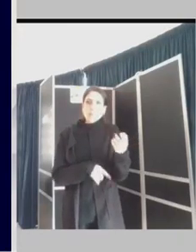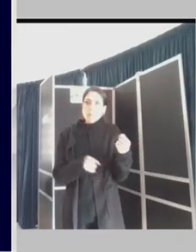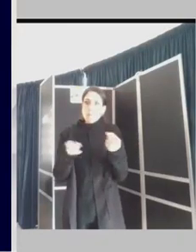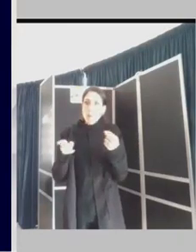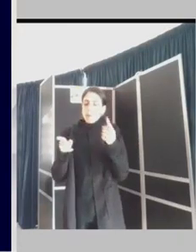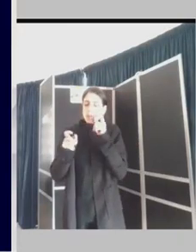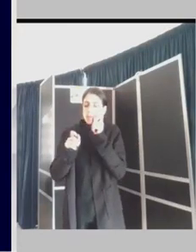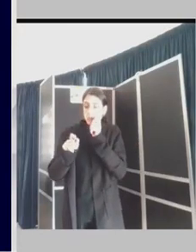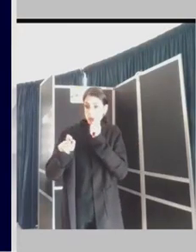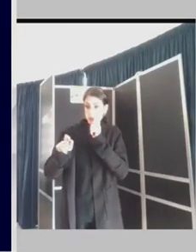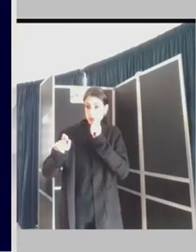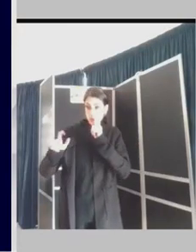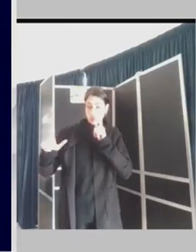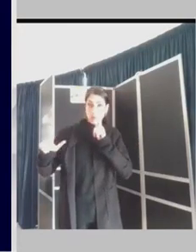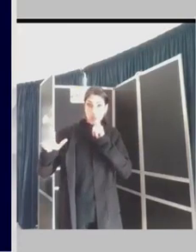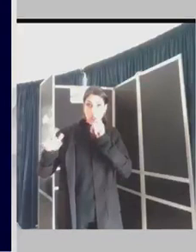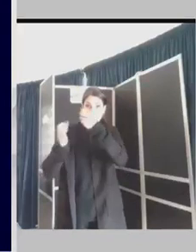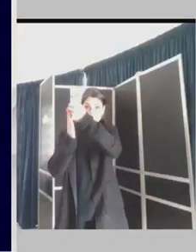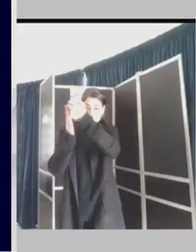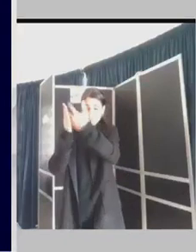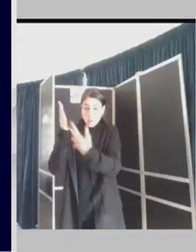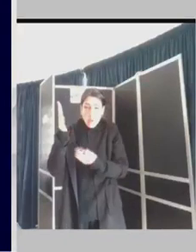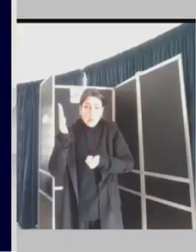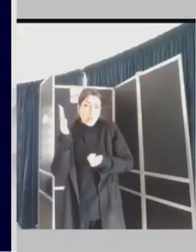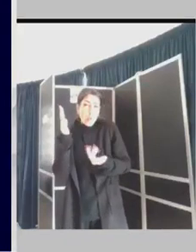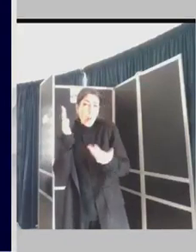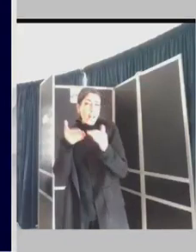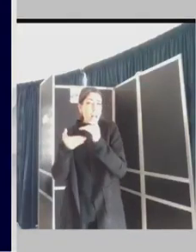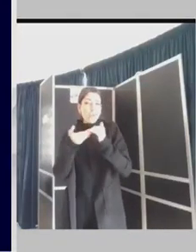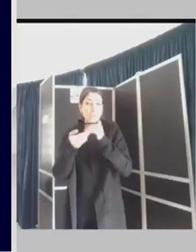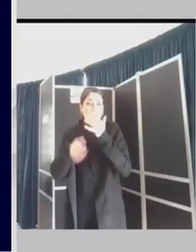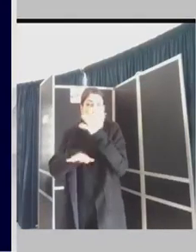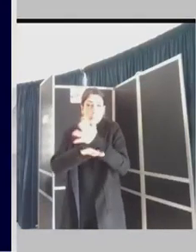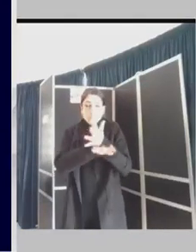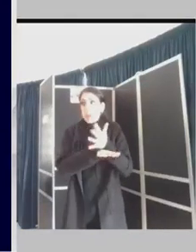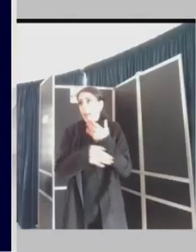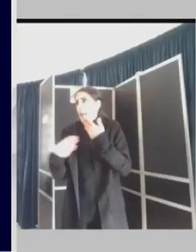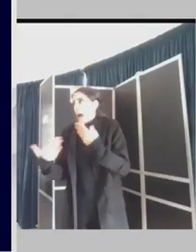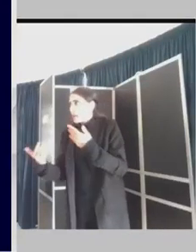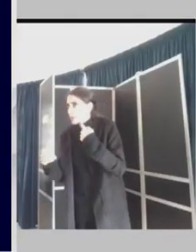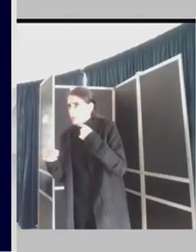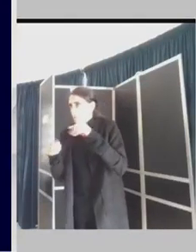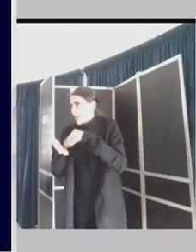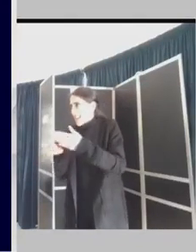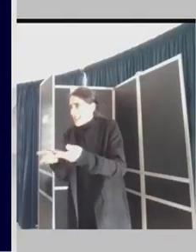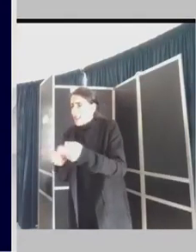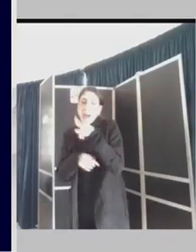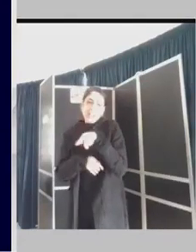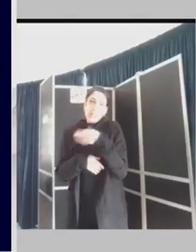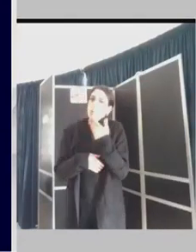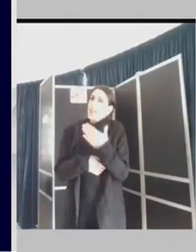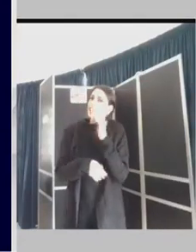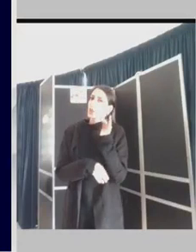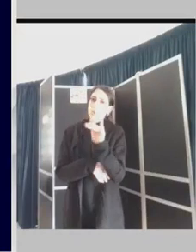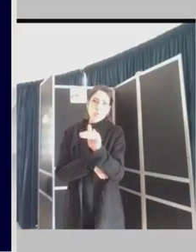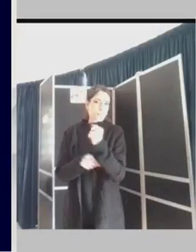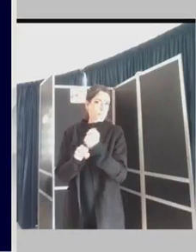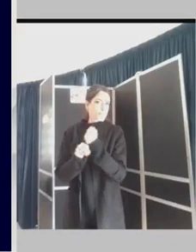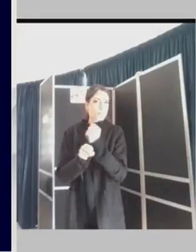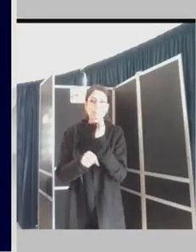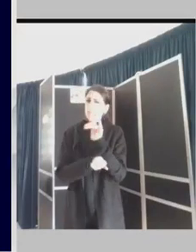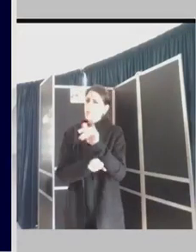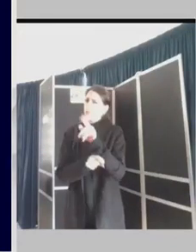che ringrazio per essere state lì e per essere qui naturalmente, ma soprattutto ringrazio per quello che fanno tutti i giorni, ci hanno fatto vedere i